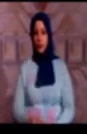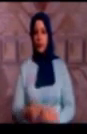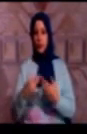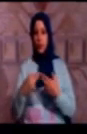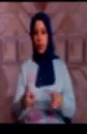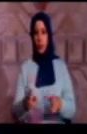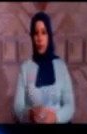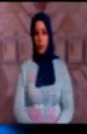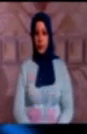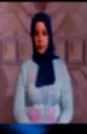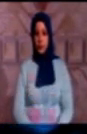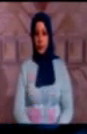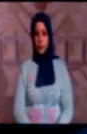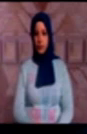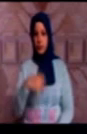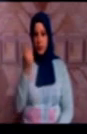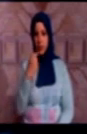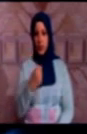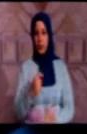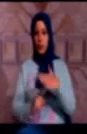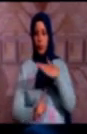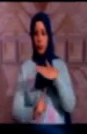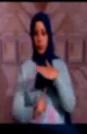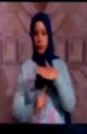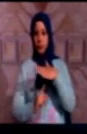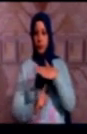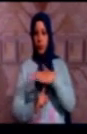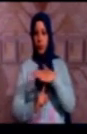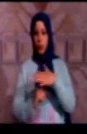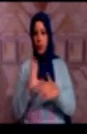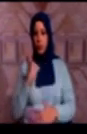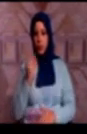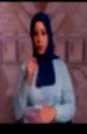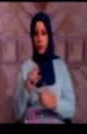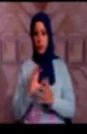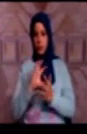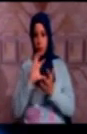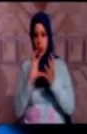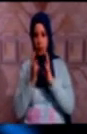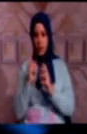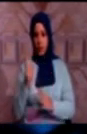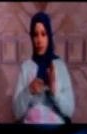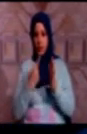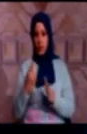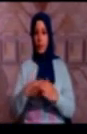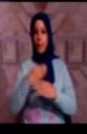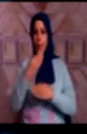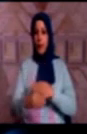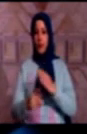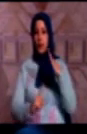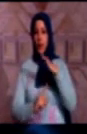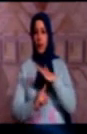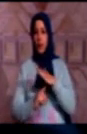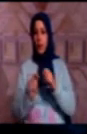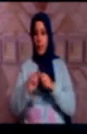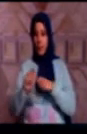بيكتب الكليات التي يرغبها في ديرته الجغرافيه اولا ثم بعد ذلك الكليات